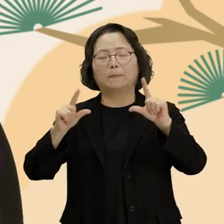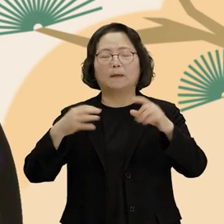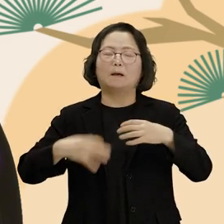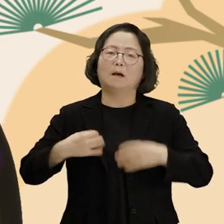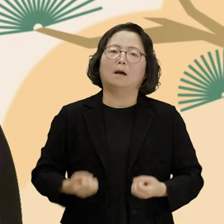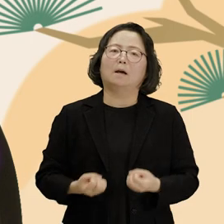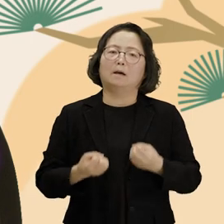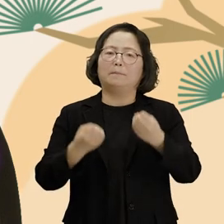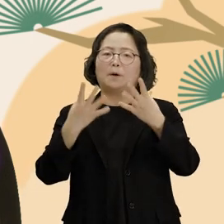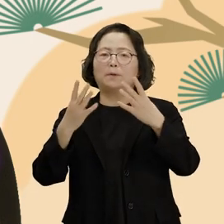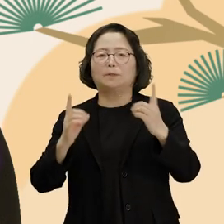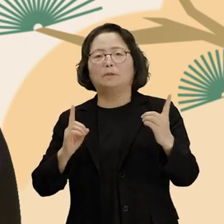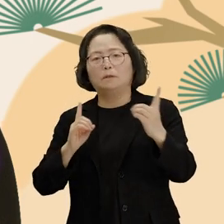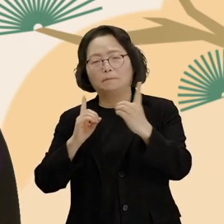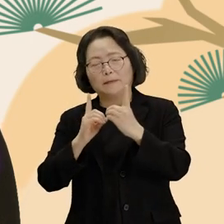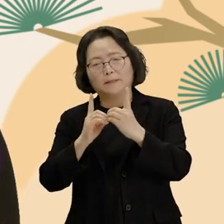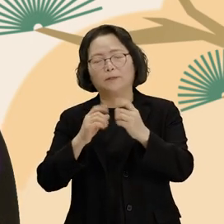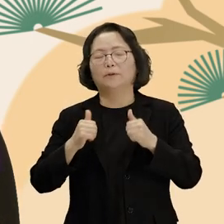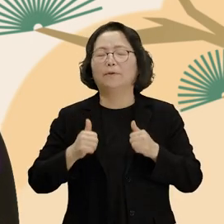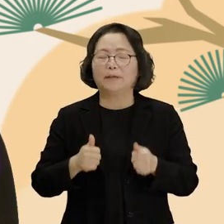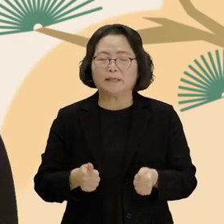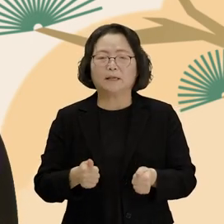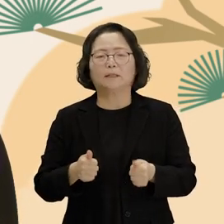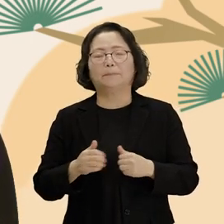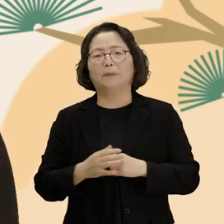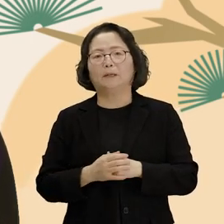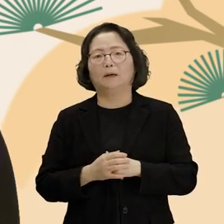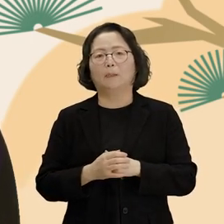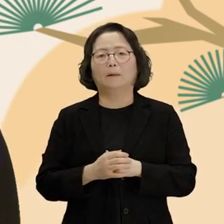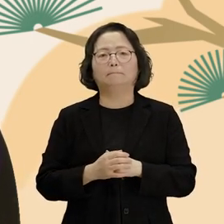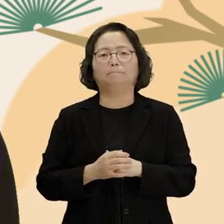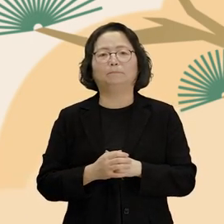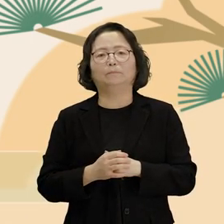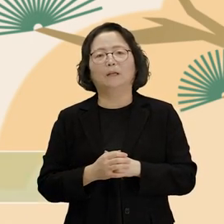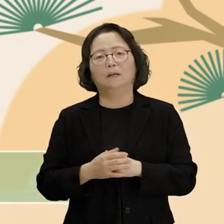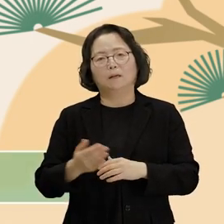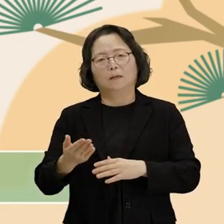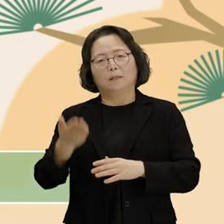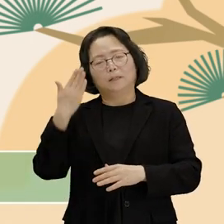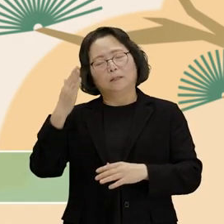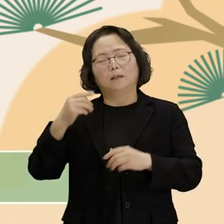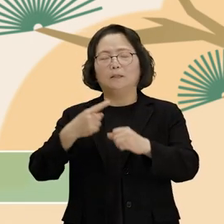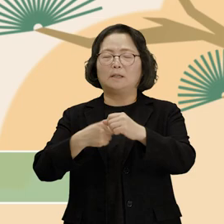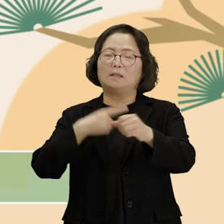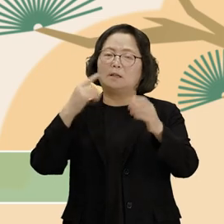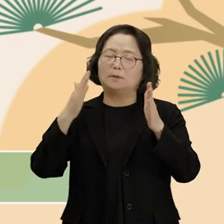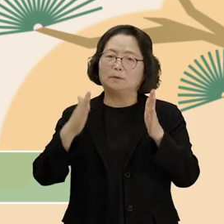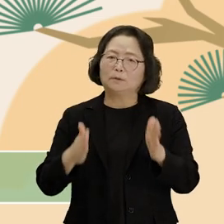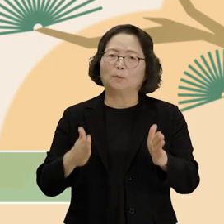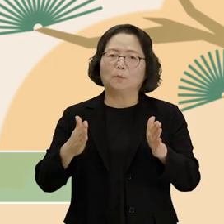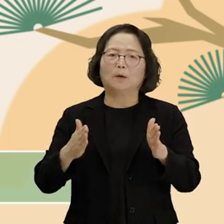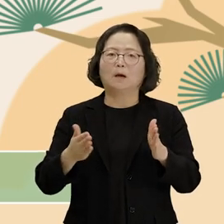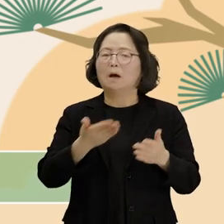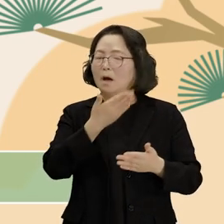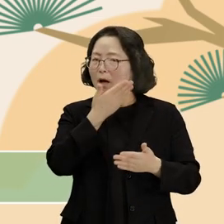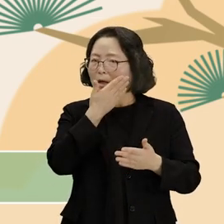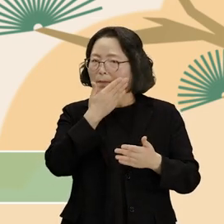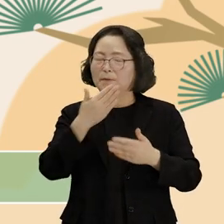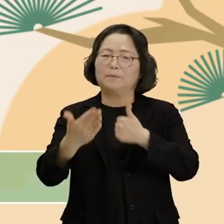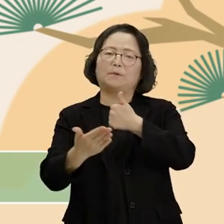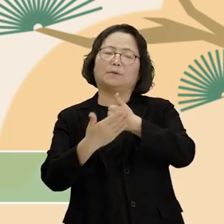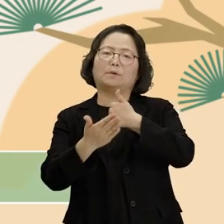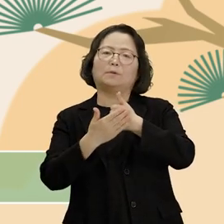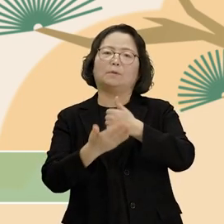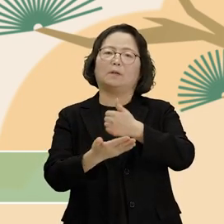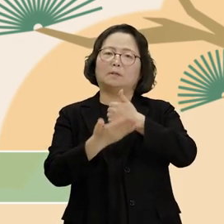민족의 대명절 설날을 맞이하여 인사드립니다. 지난 한 해 동안 아낌없는